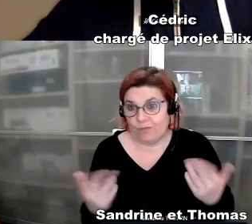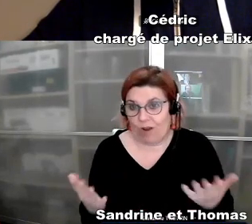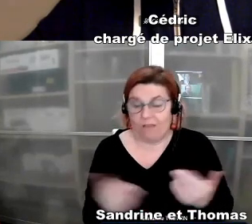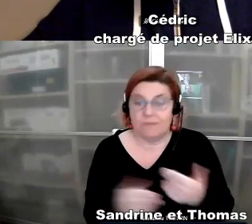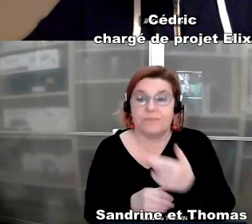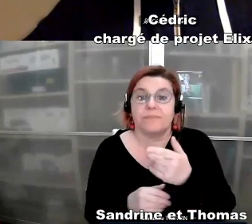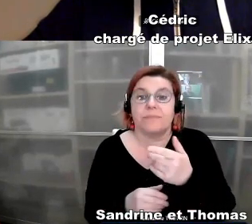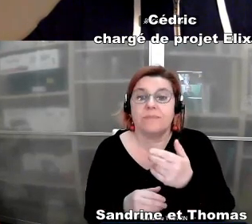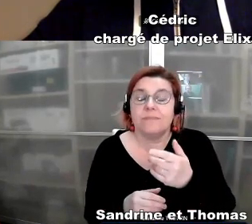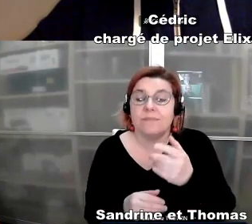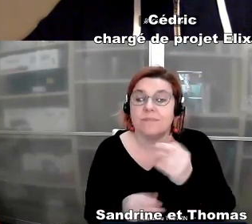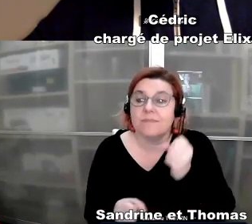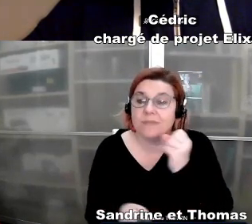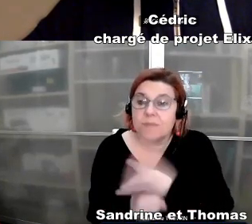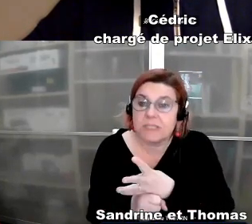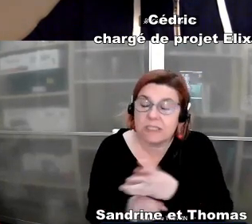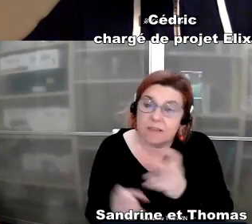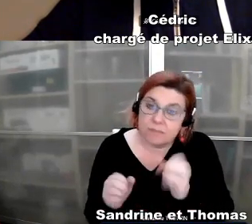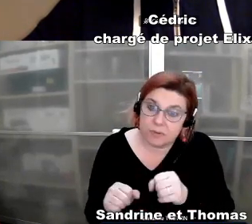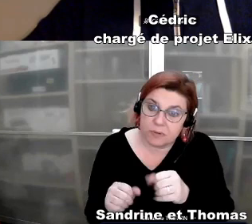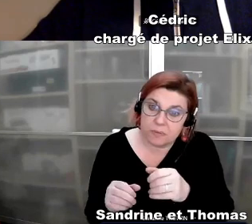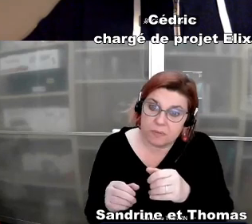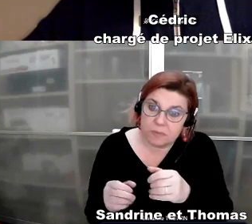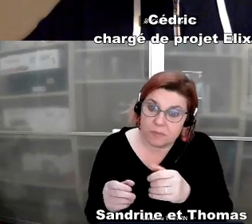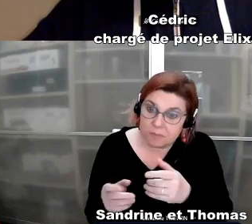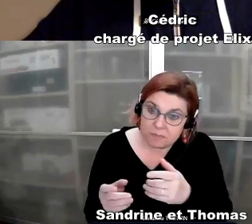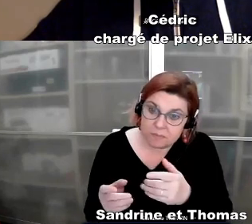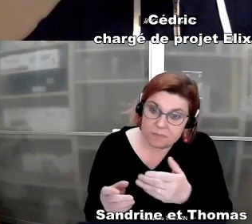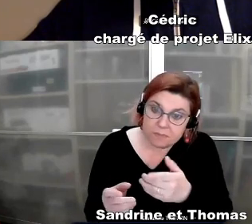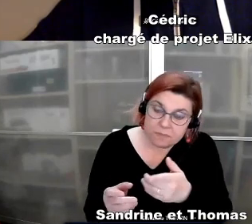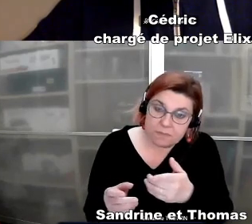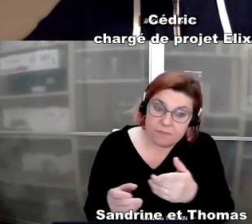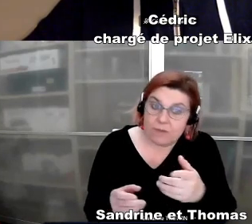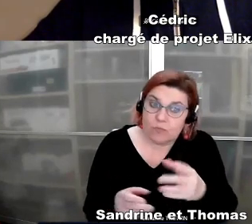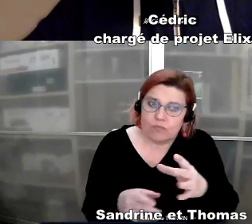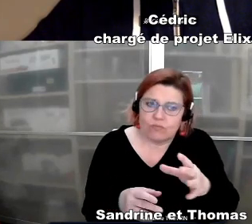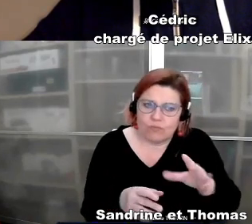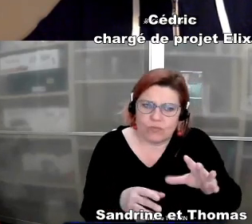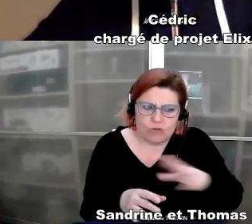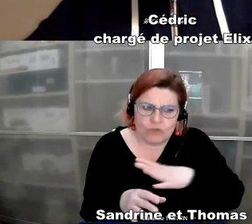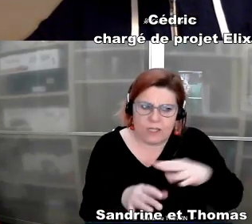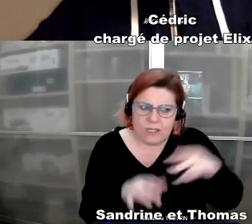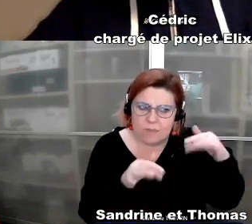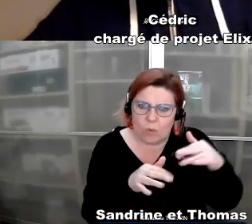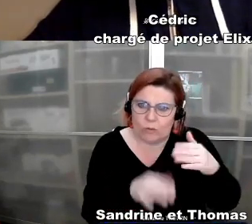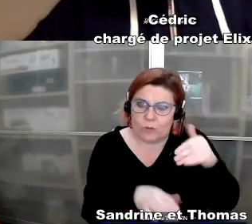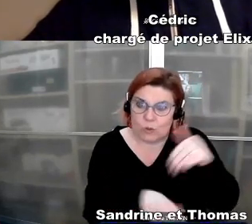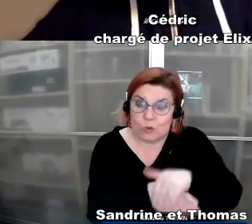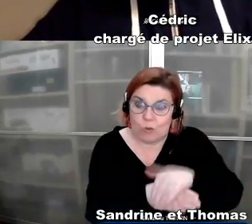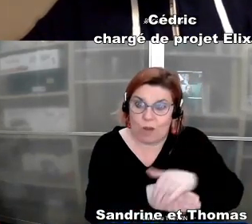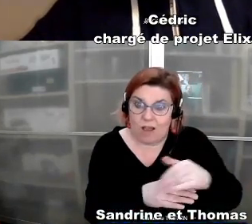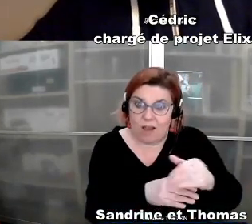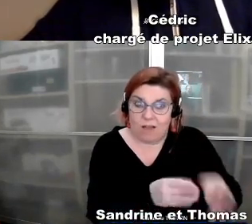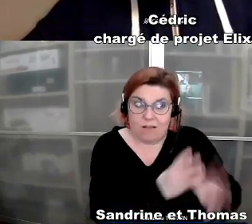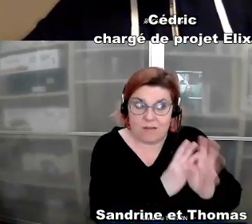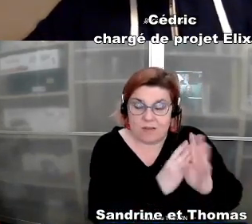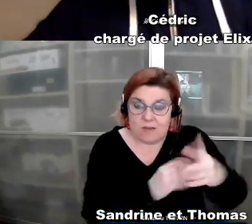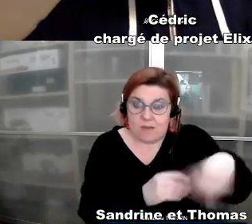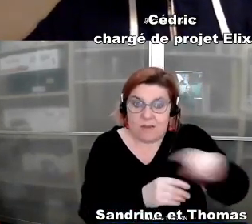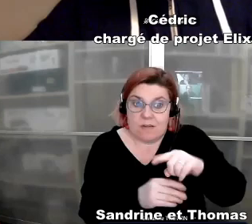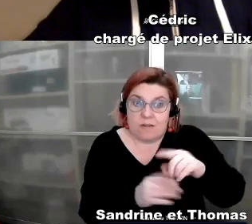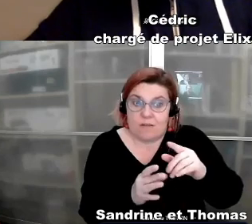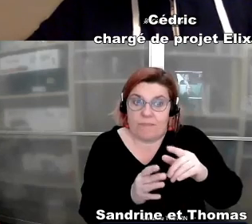Sébastien, est-ce que tu pourrais déjà... pour ceux qui... Parce qu'il y a un petit peu de monde là ce soir, tout le monde n'est pas présent quand je fais les